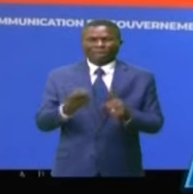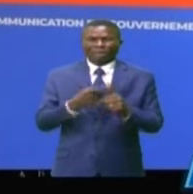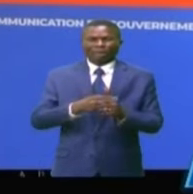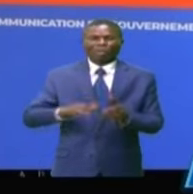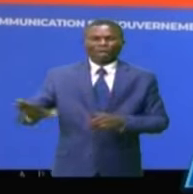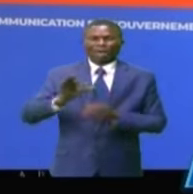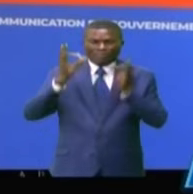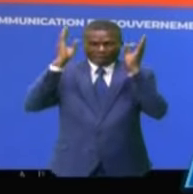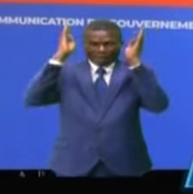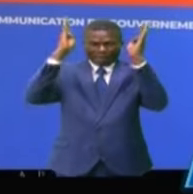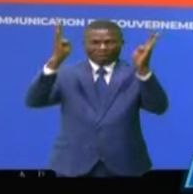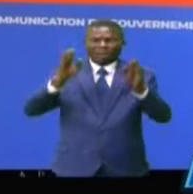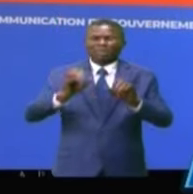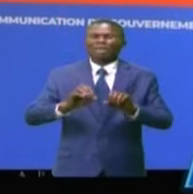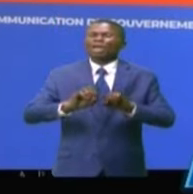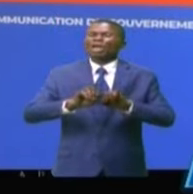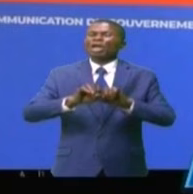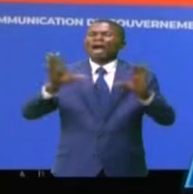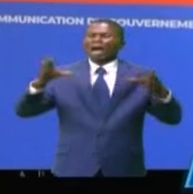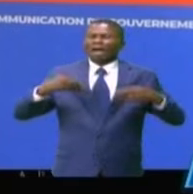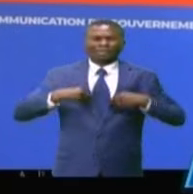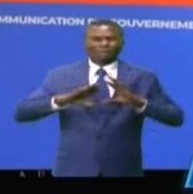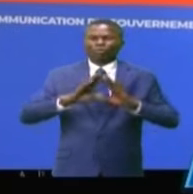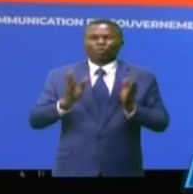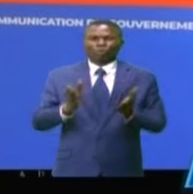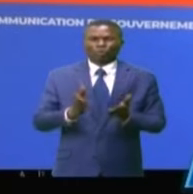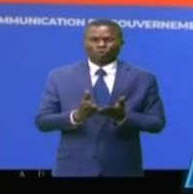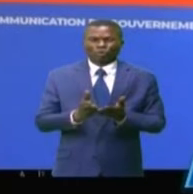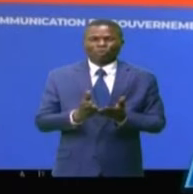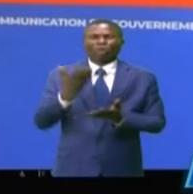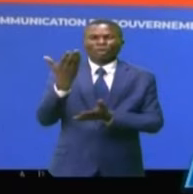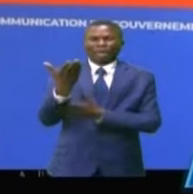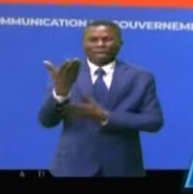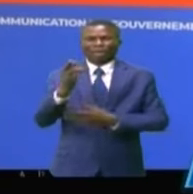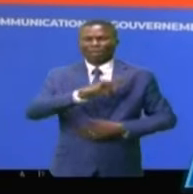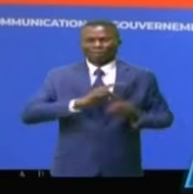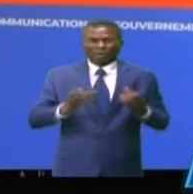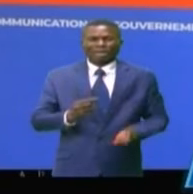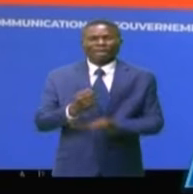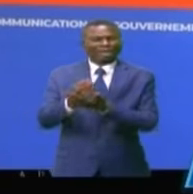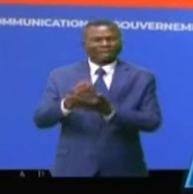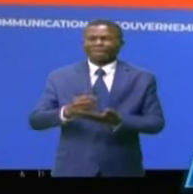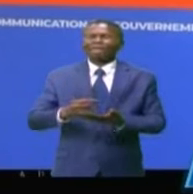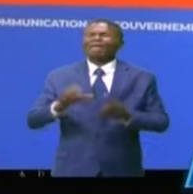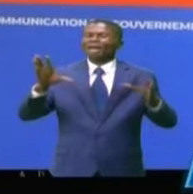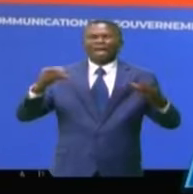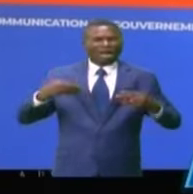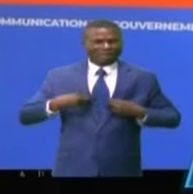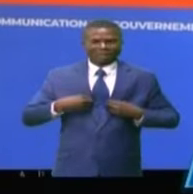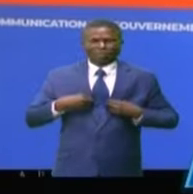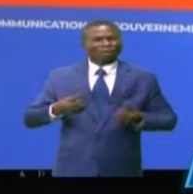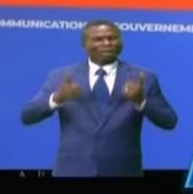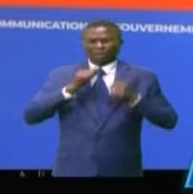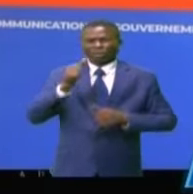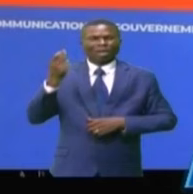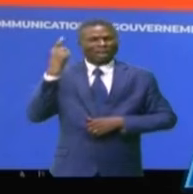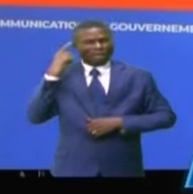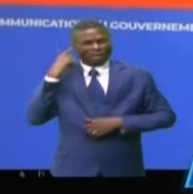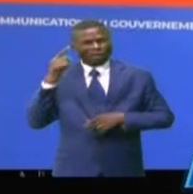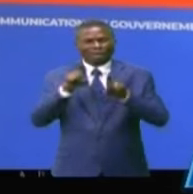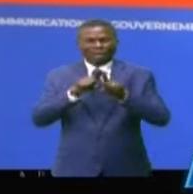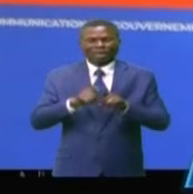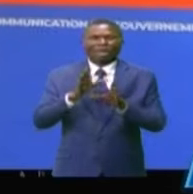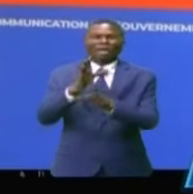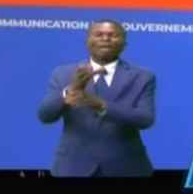est ouverte. Ouverte pour les demandes de l'RDC, pour aider, pour écouter et pour